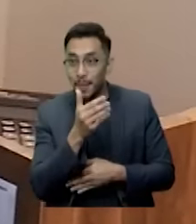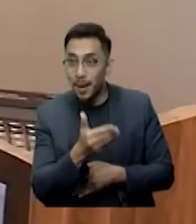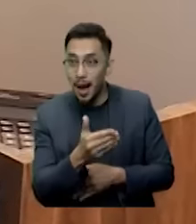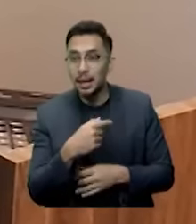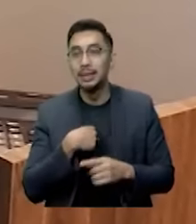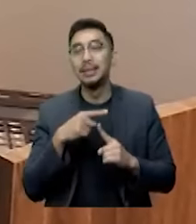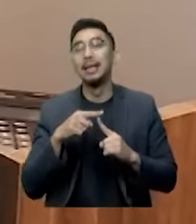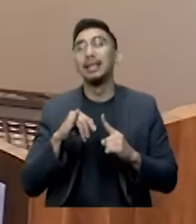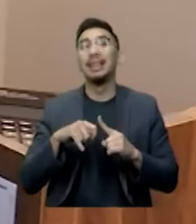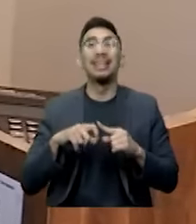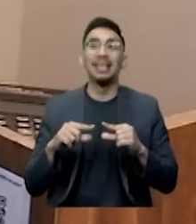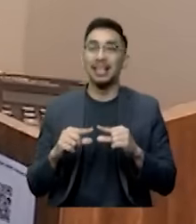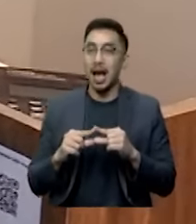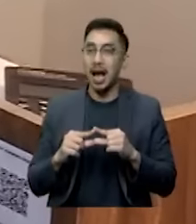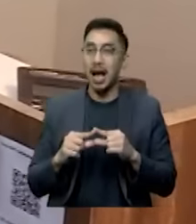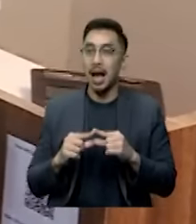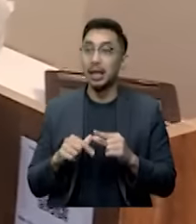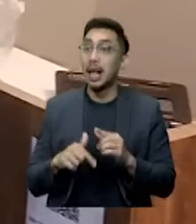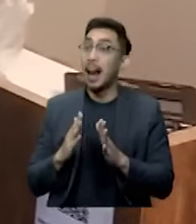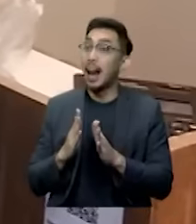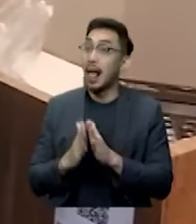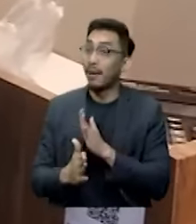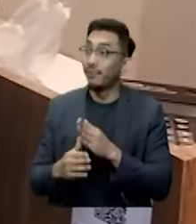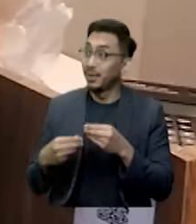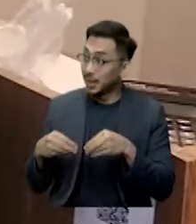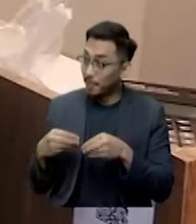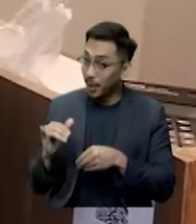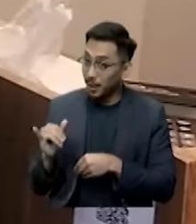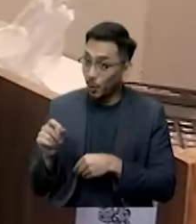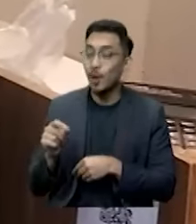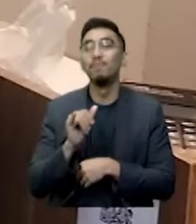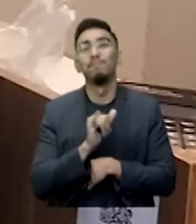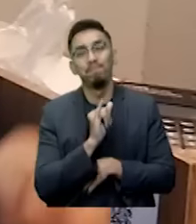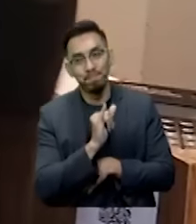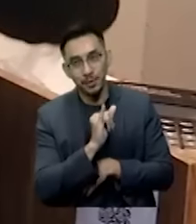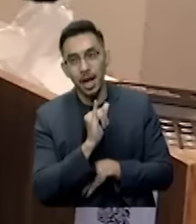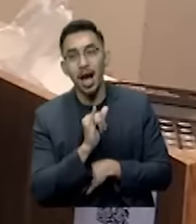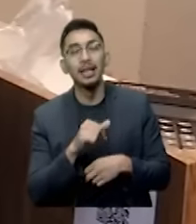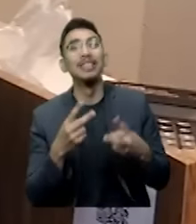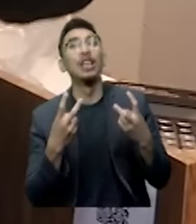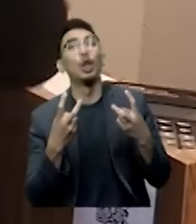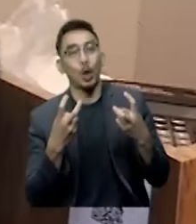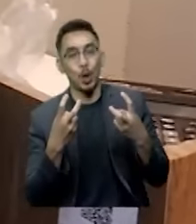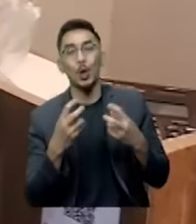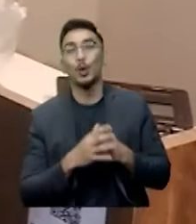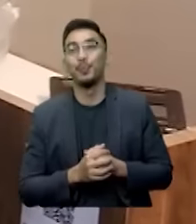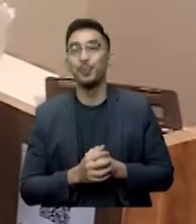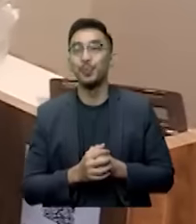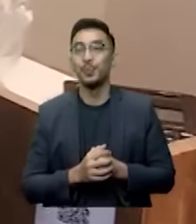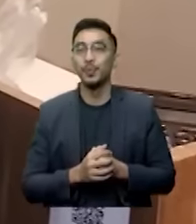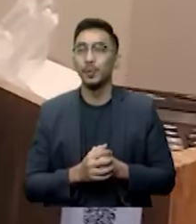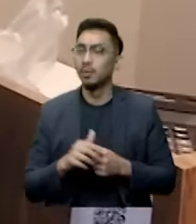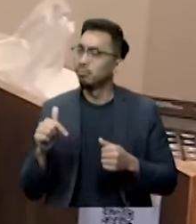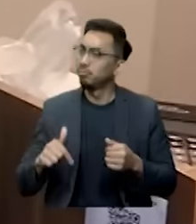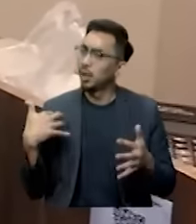ini lagi live streaming ya, jualan ya? Aku lagi live streaming, lagi di TikTok. Di TikTok? Lagi di TikTok. Sejauh ini gimana Mbak antusiasme